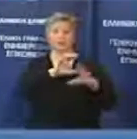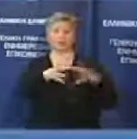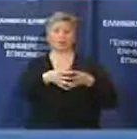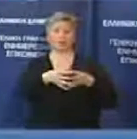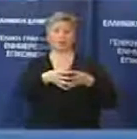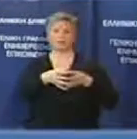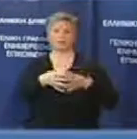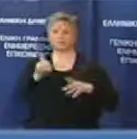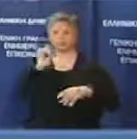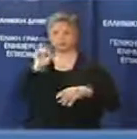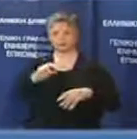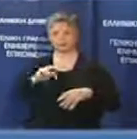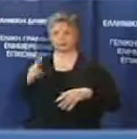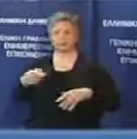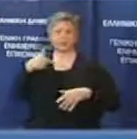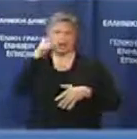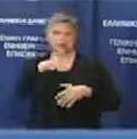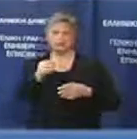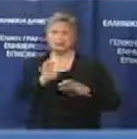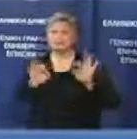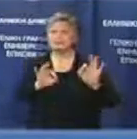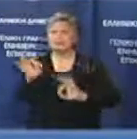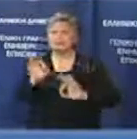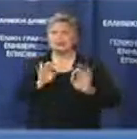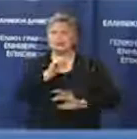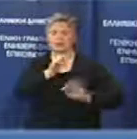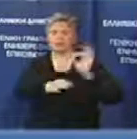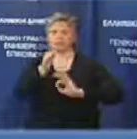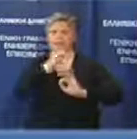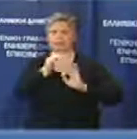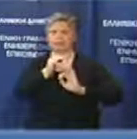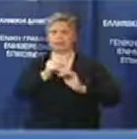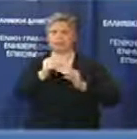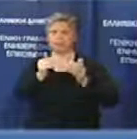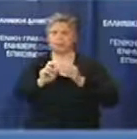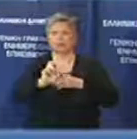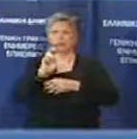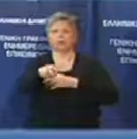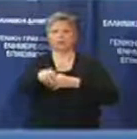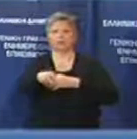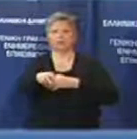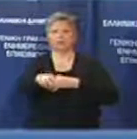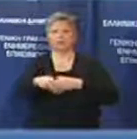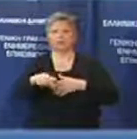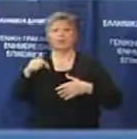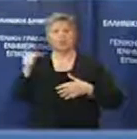οποίο βέβαια είναι αρκετά προχωρημένο. Ο κύριος Μουζάλας έχει σαφείς πολιτικές απόψεις,